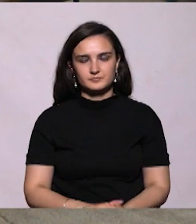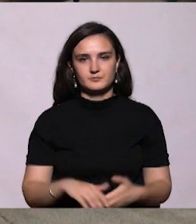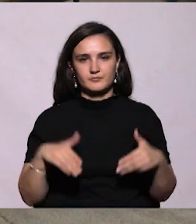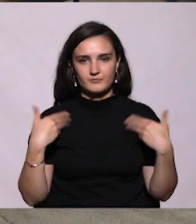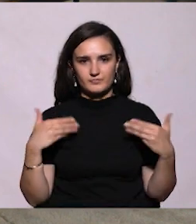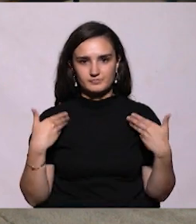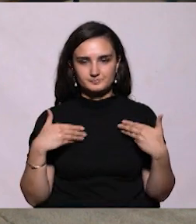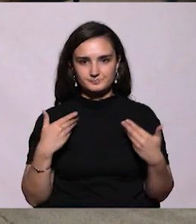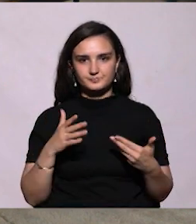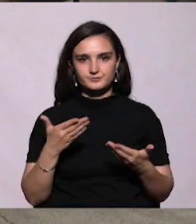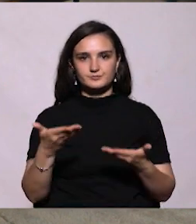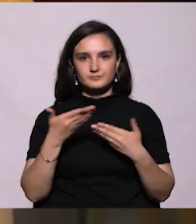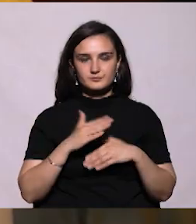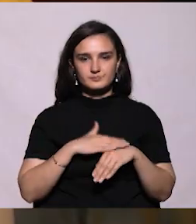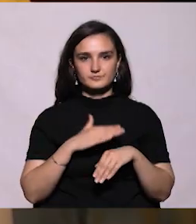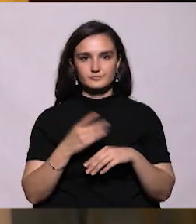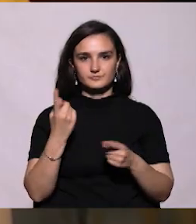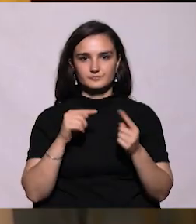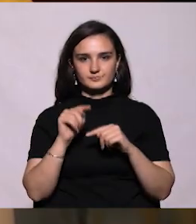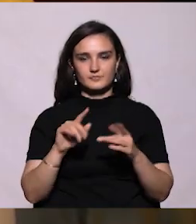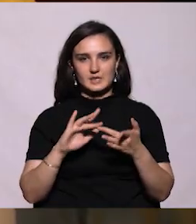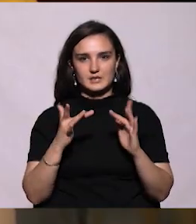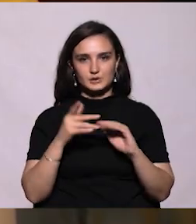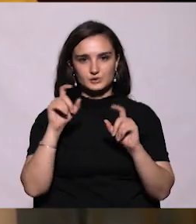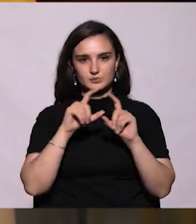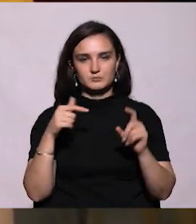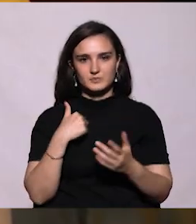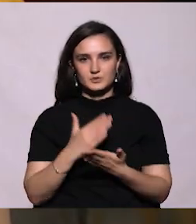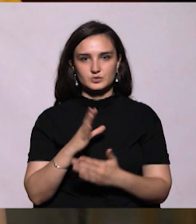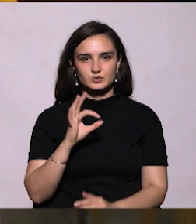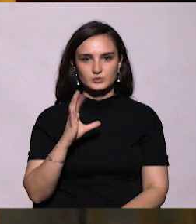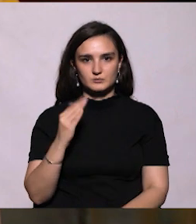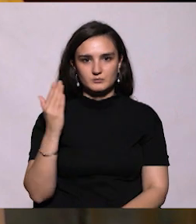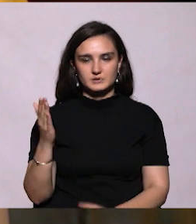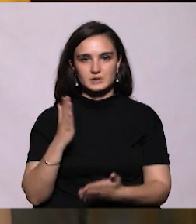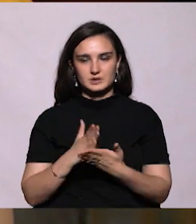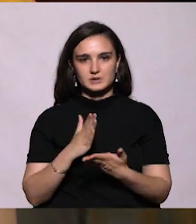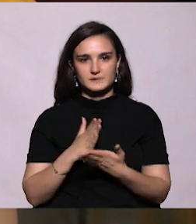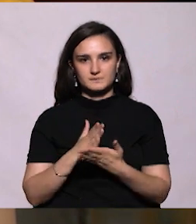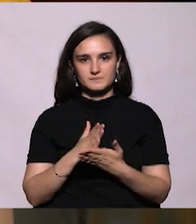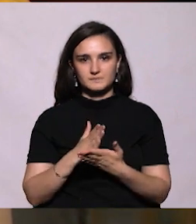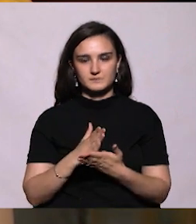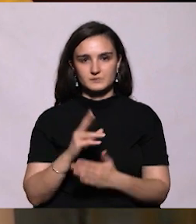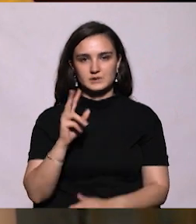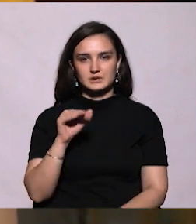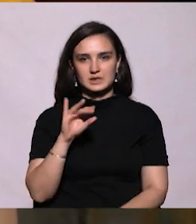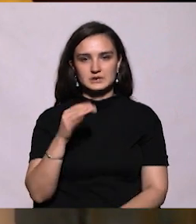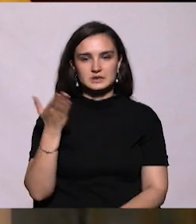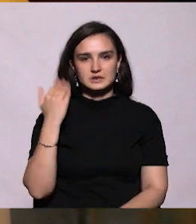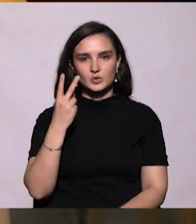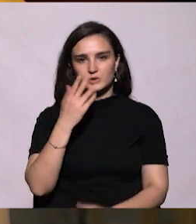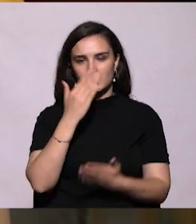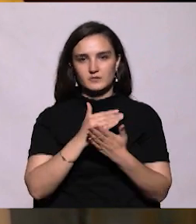გამარჯობა. კეთილი იყოს თქვენი დაბრუნება ტელესკოლაში. მე სოფო ვარ, ეს კი კარტერია. წინა ორი